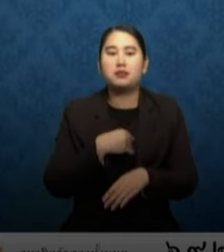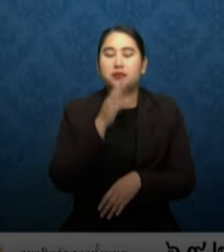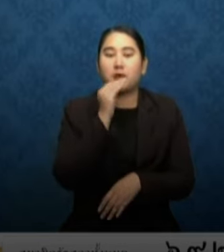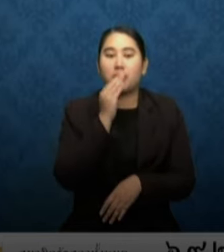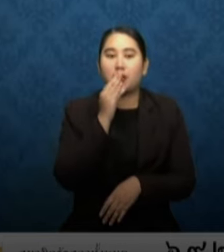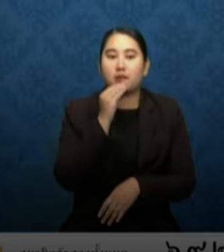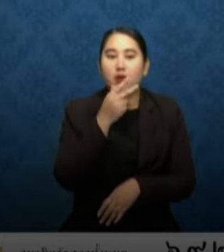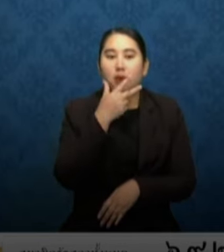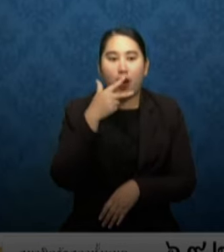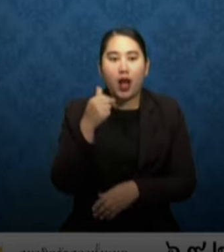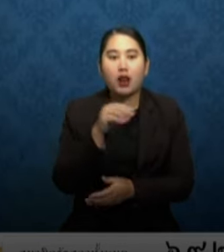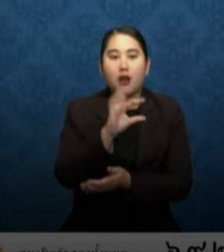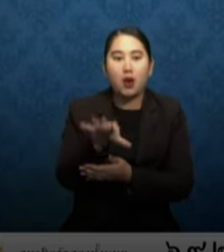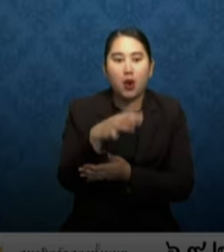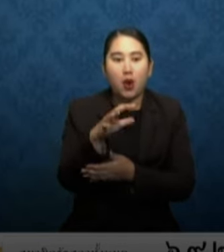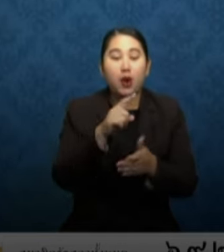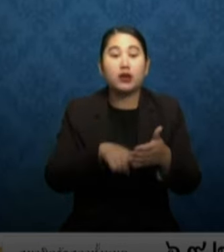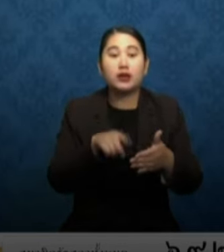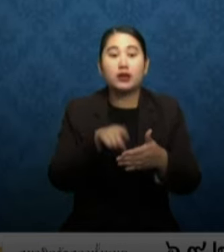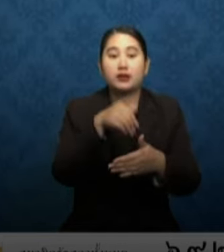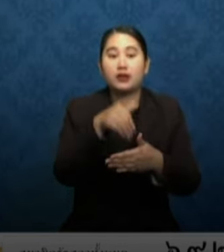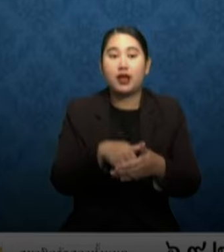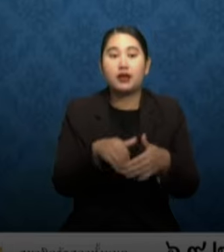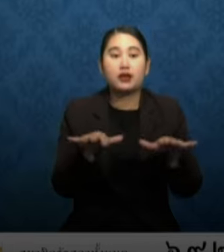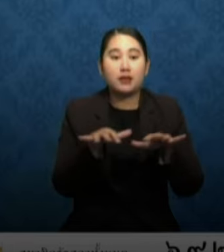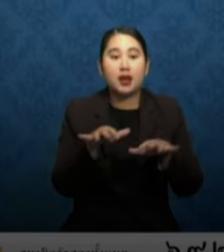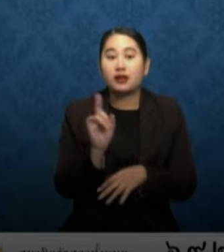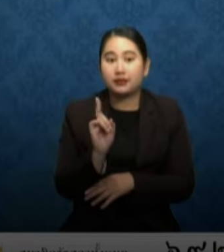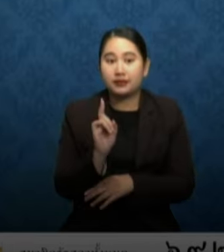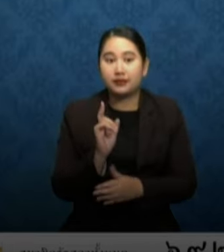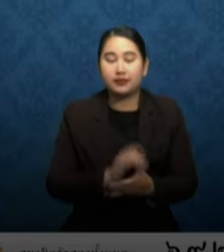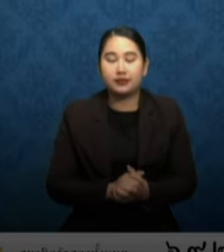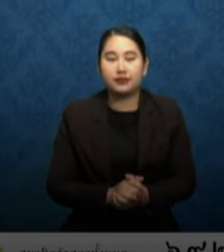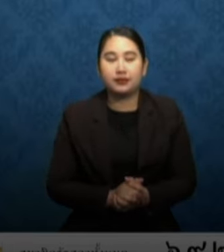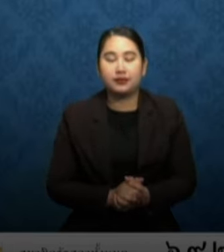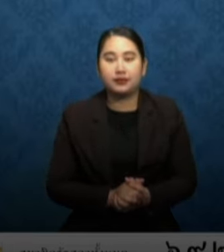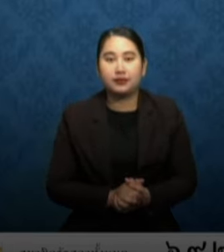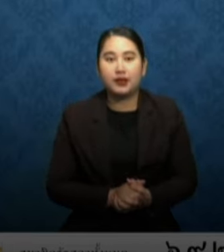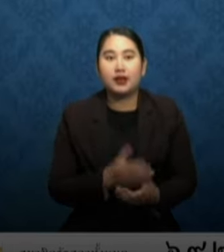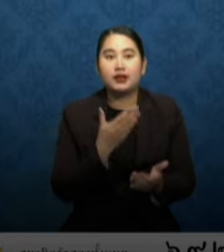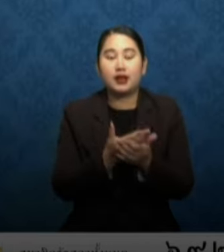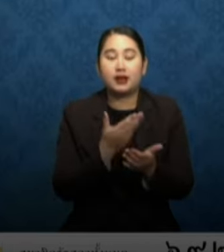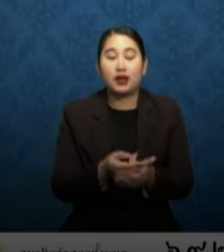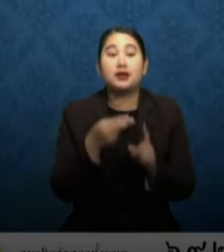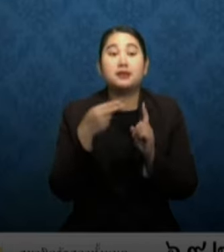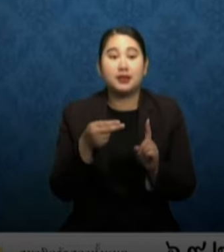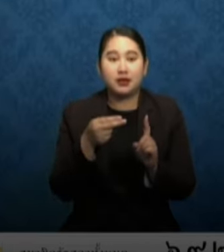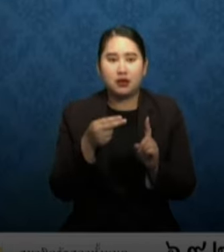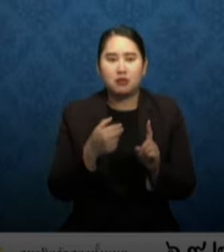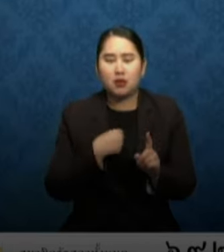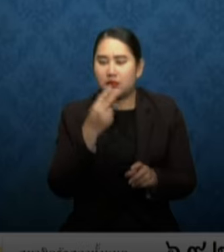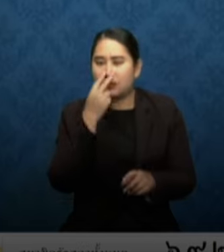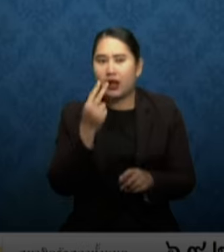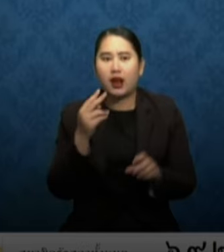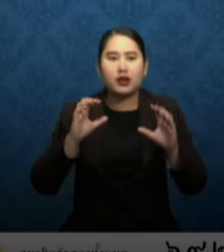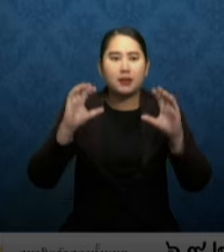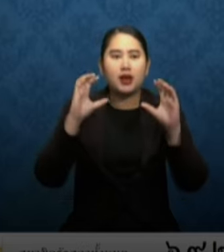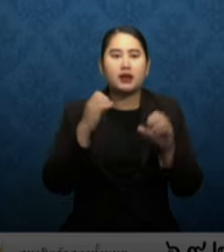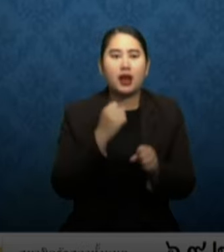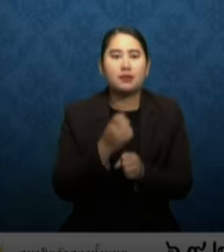นำมาหลอกให้ผู้ใช้แรงงานลงคะแนนให้เพียงเท่านั้นนอกจากเงินดิจิตอล 10,000บาทแล้วผมยังไม่เห็นรัฐบาลทำ